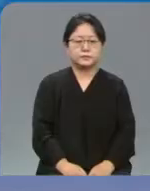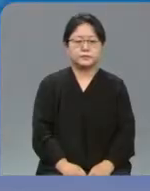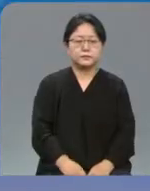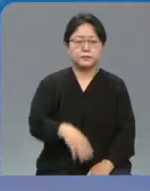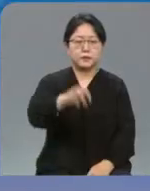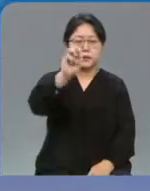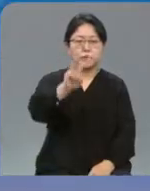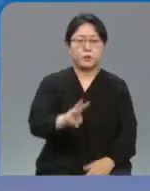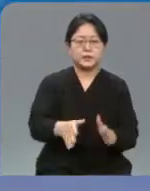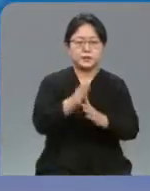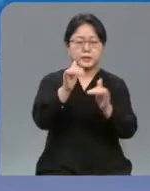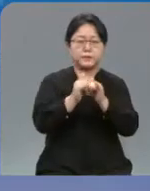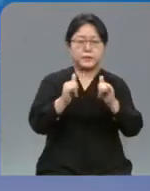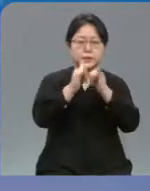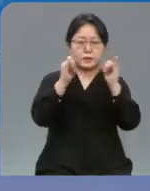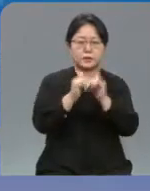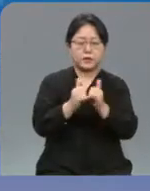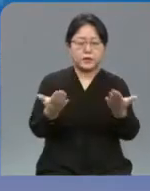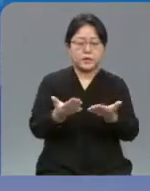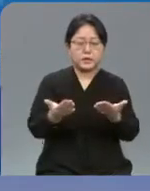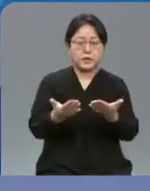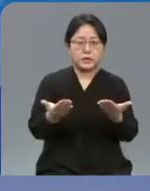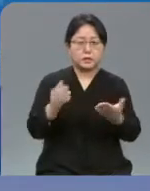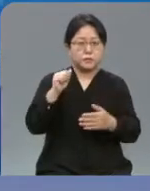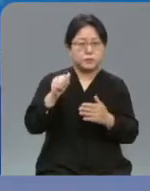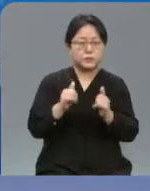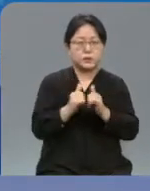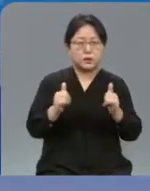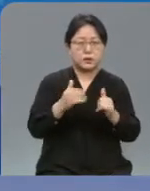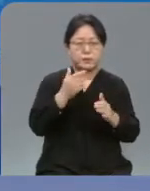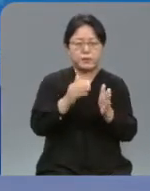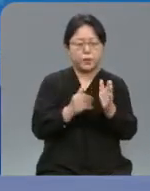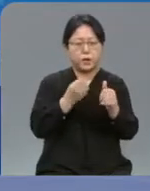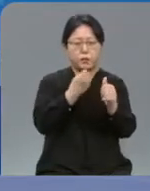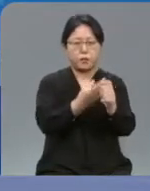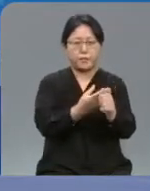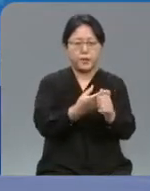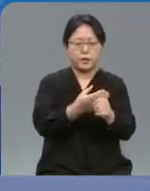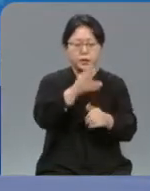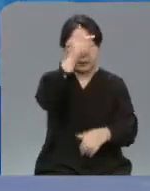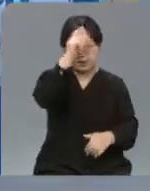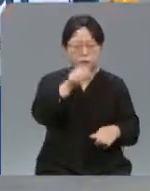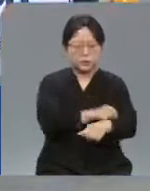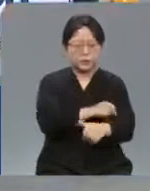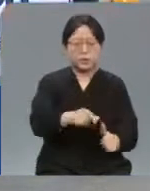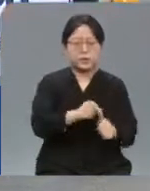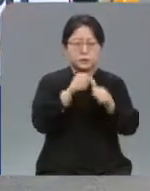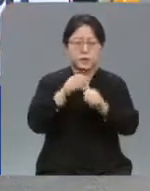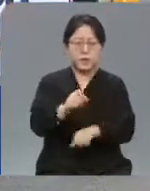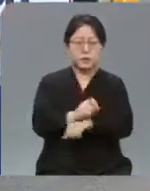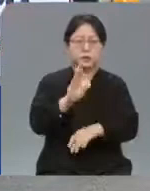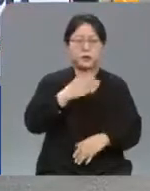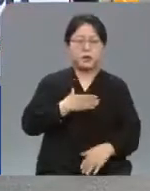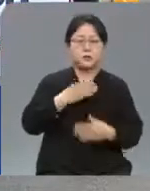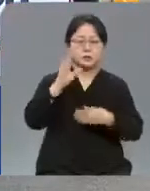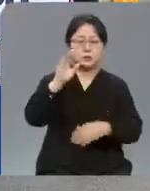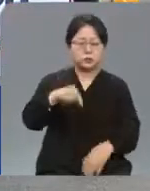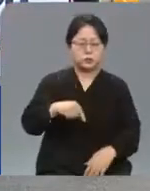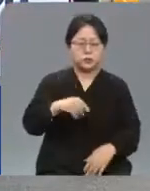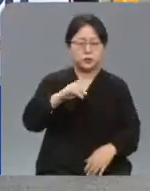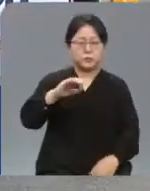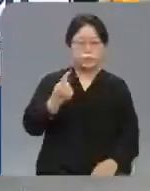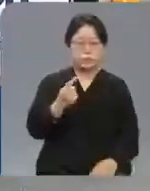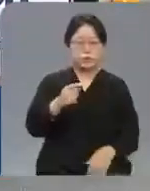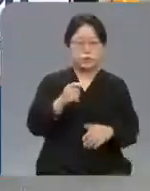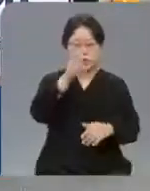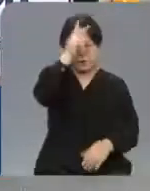광주 시민사회 가 노동운동 동료들을 밀고 하고 경찰에 특채 된 의혹을 받고 있는 행정안전부 김순옥 경찰 복장을